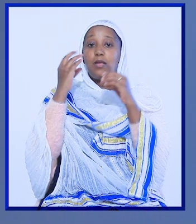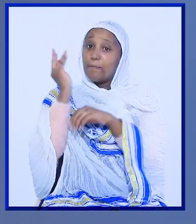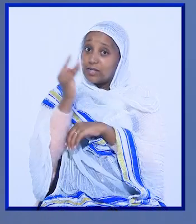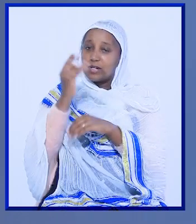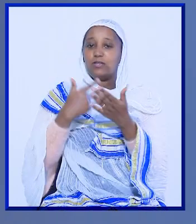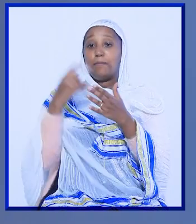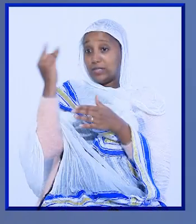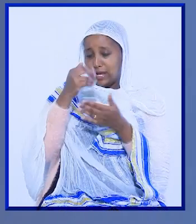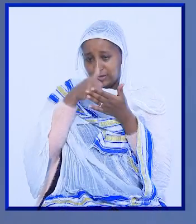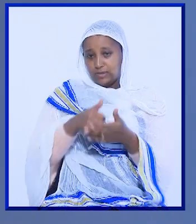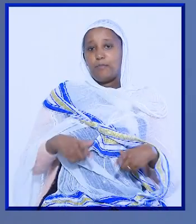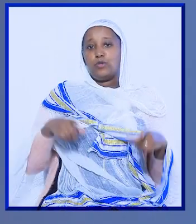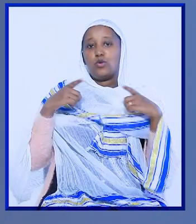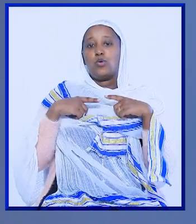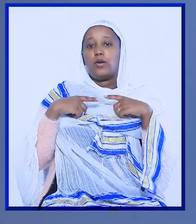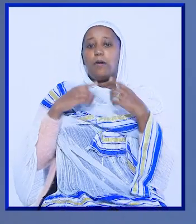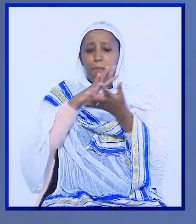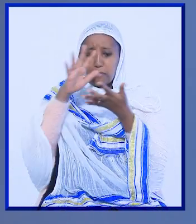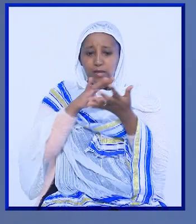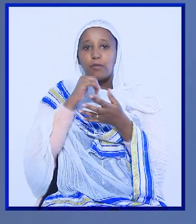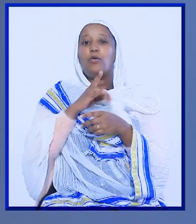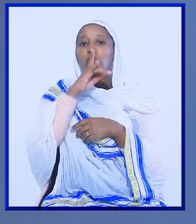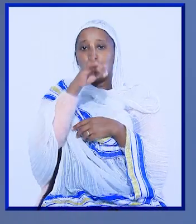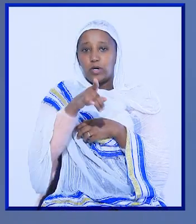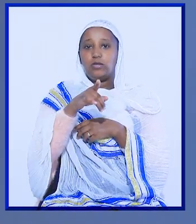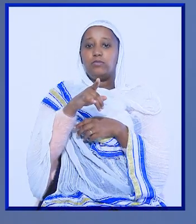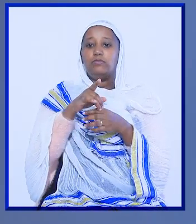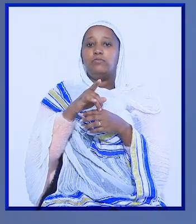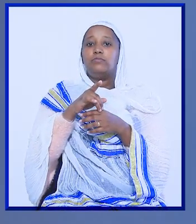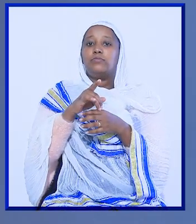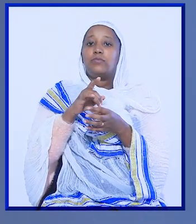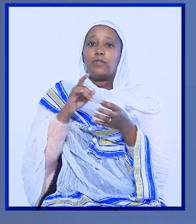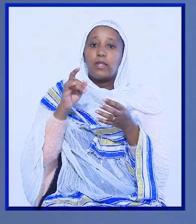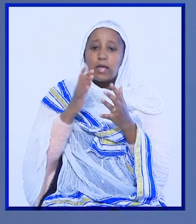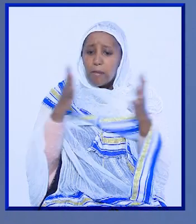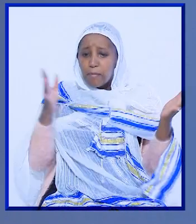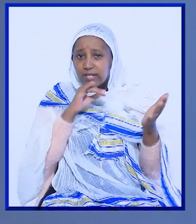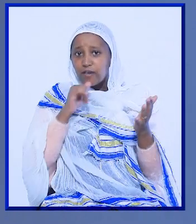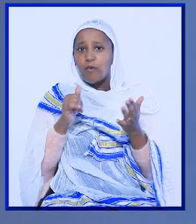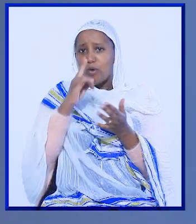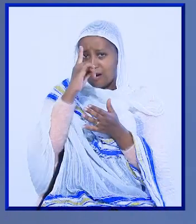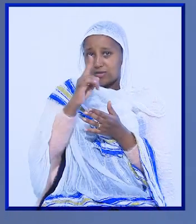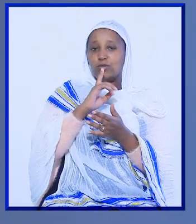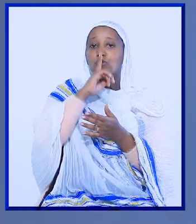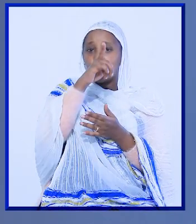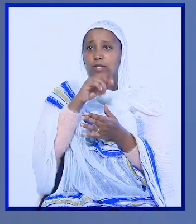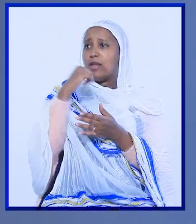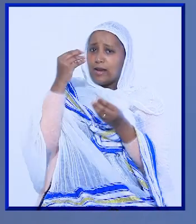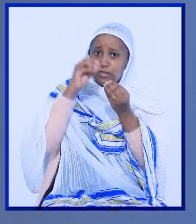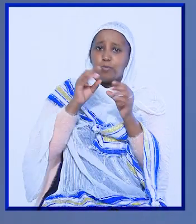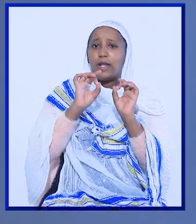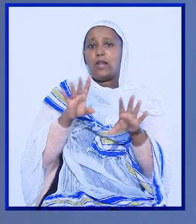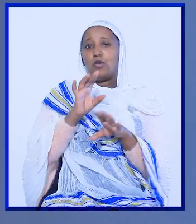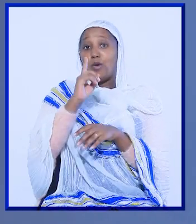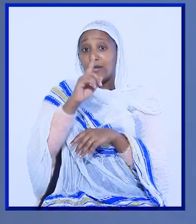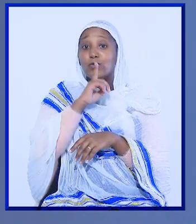ጴጥሮስ የመሰከረለትን ያንን ምስክርነት አጽንታ የምትኖር የማይዛባውን እውነት የማይባዛውን እውነት የማይሰፋውን